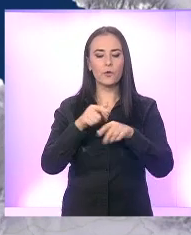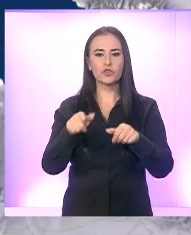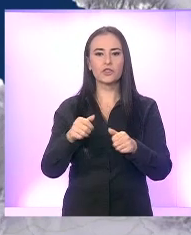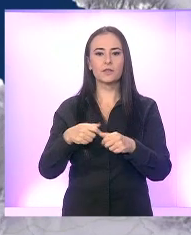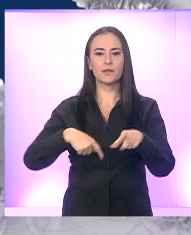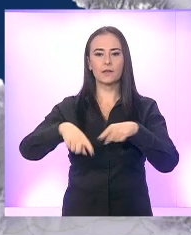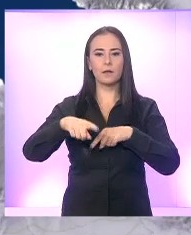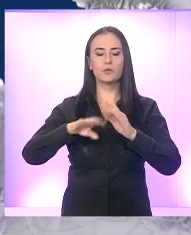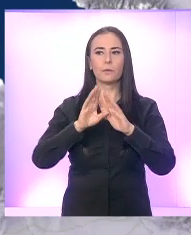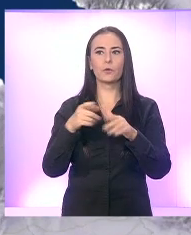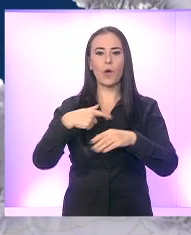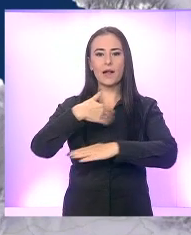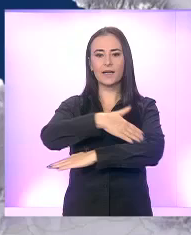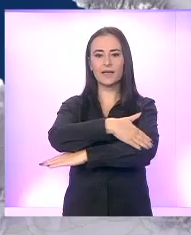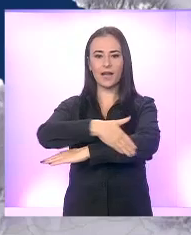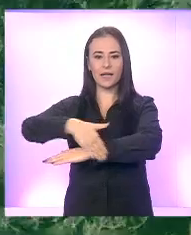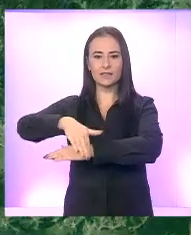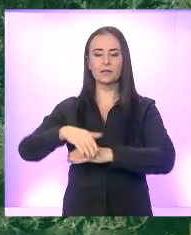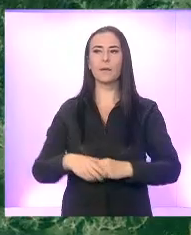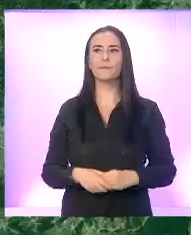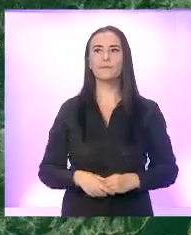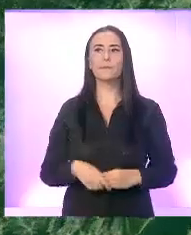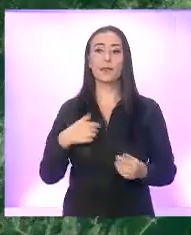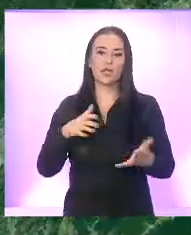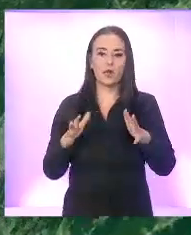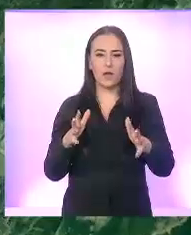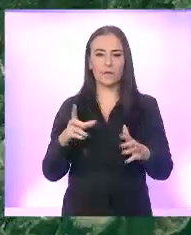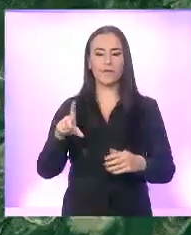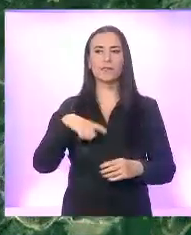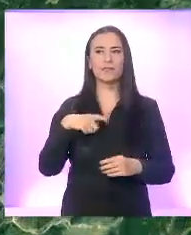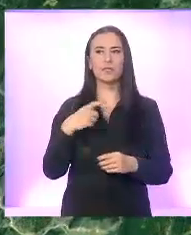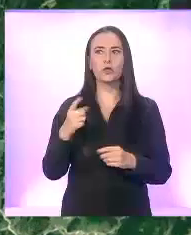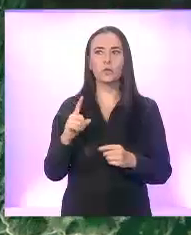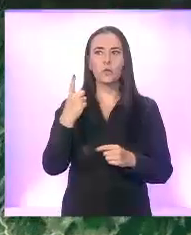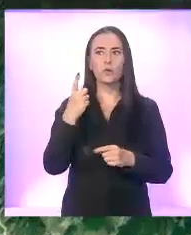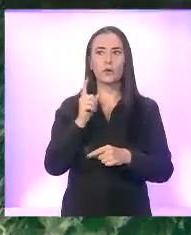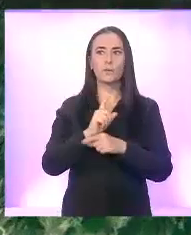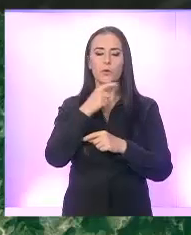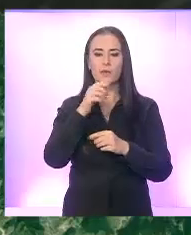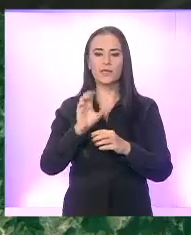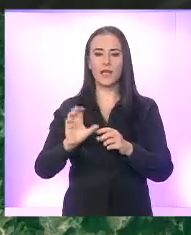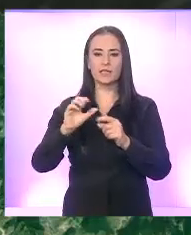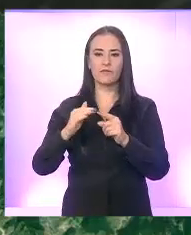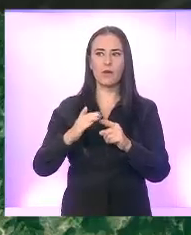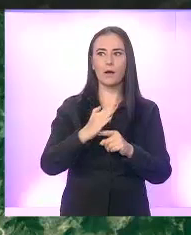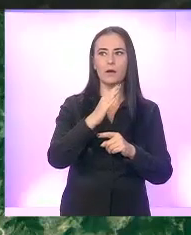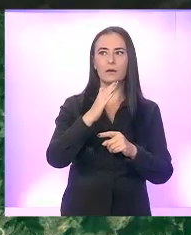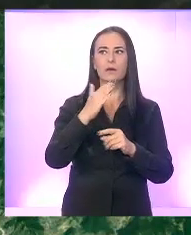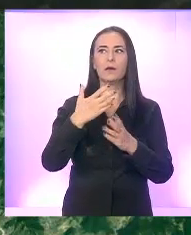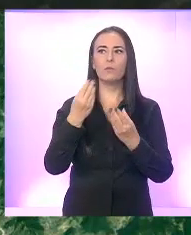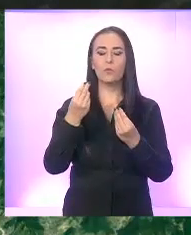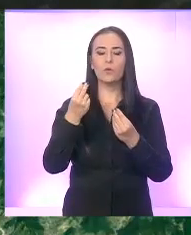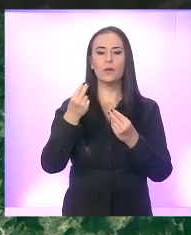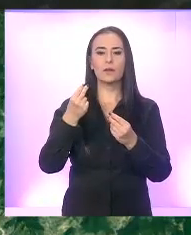acest Brașov spre granița de vest. Deocamdată lucrările spre centrul Transilvaniei sunt rămase mult